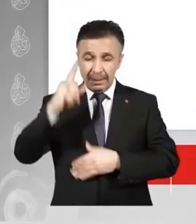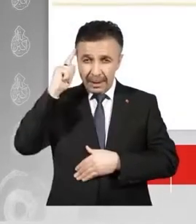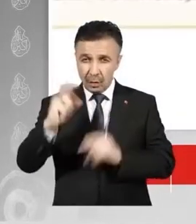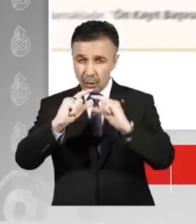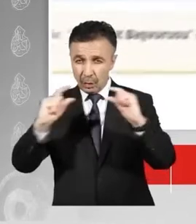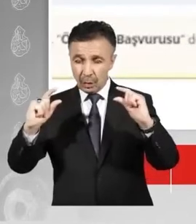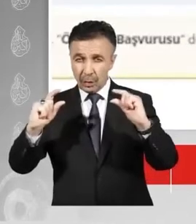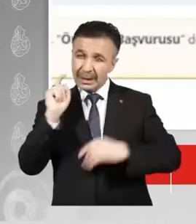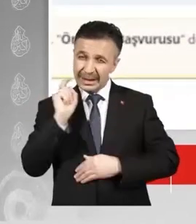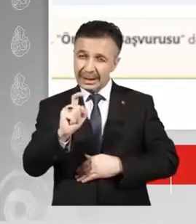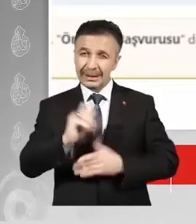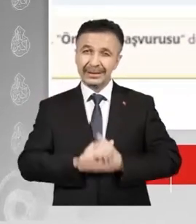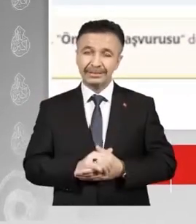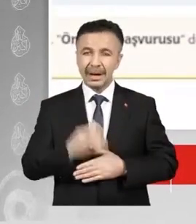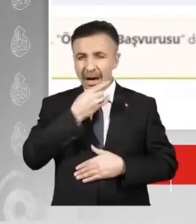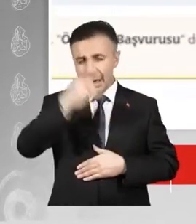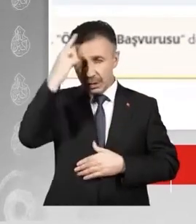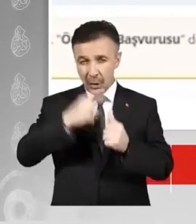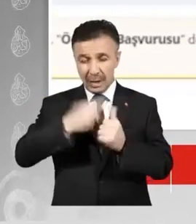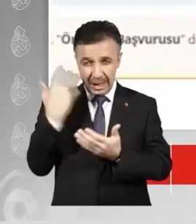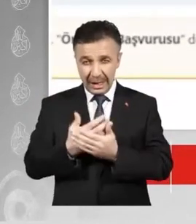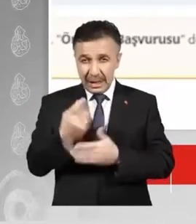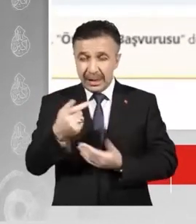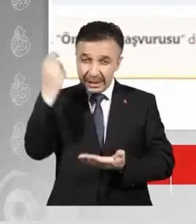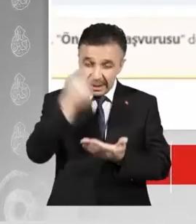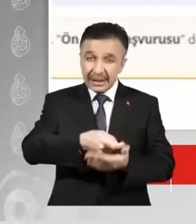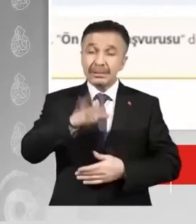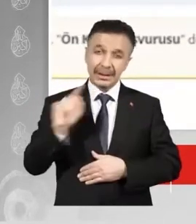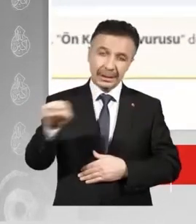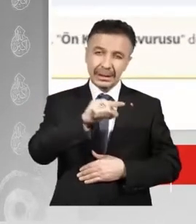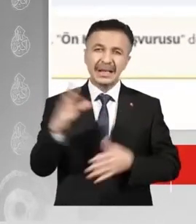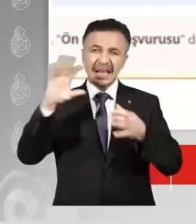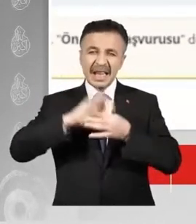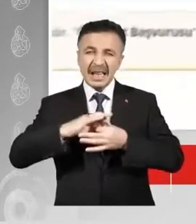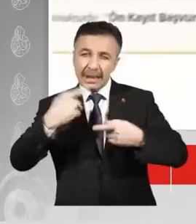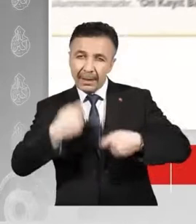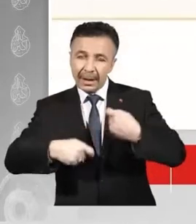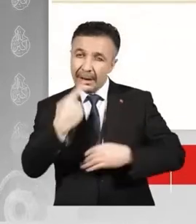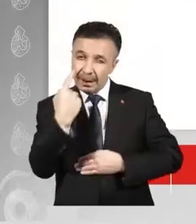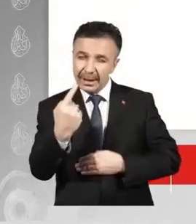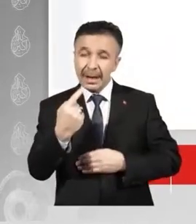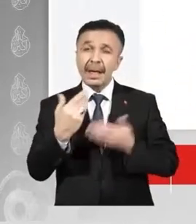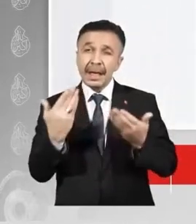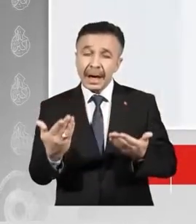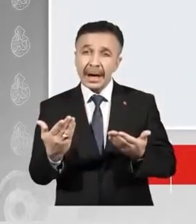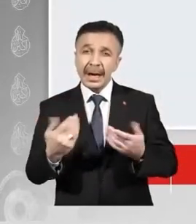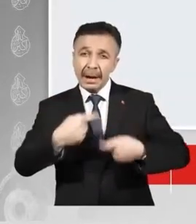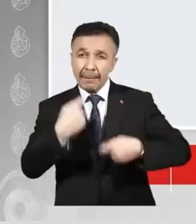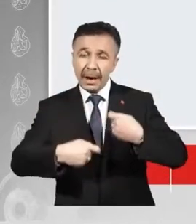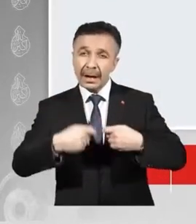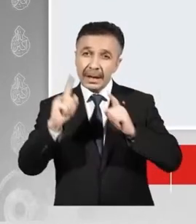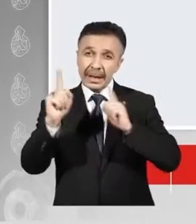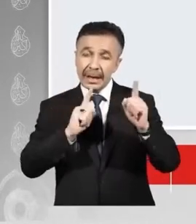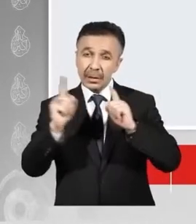kayıt başvurusu butonunu tıklayınız. Hac ön kayıt ücretini yatırmamışsanız ilgili bankalardan birine,